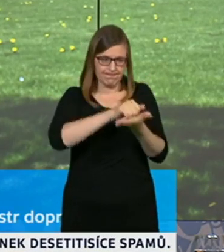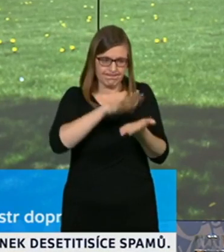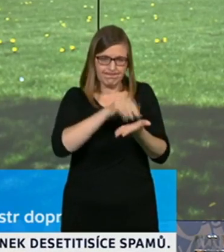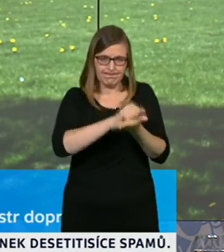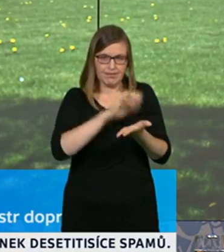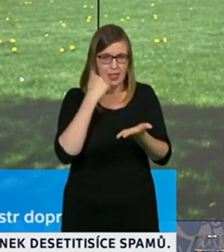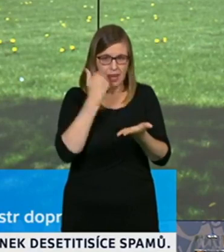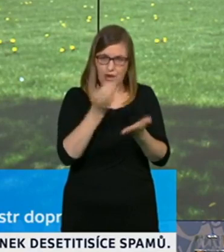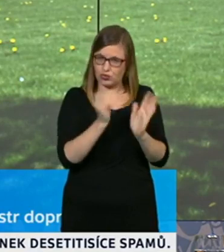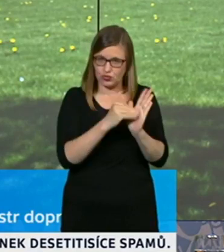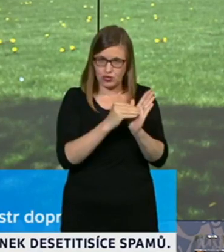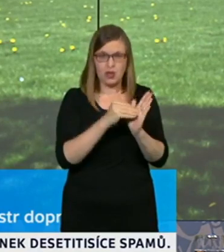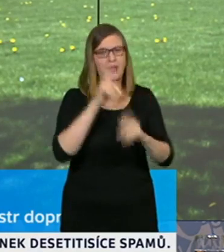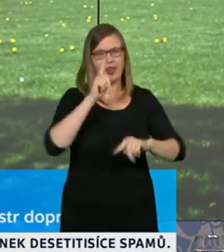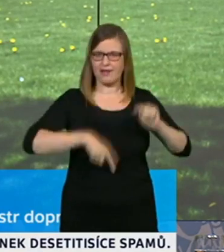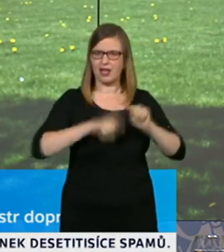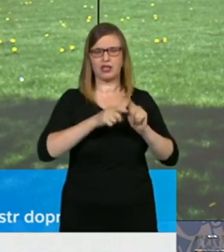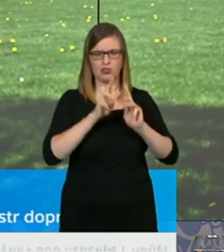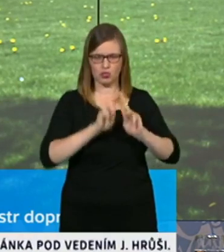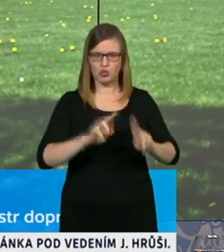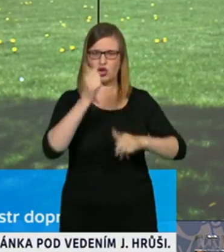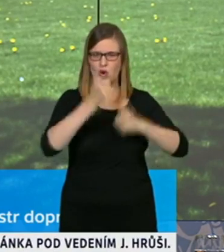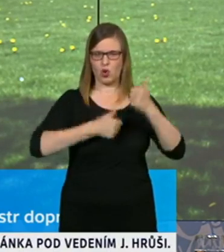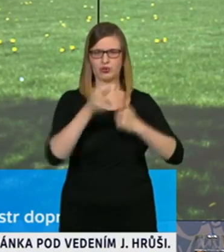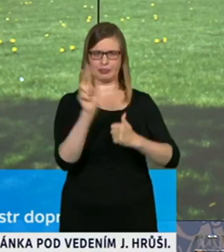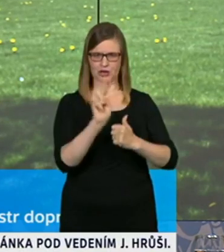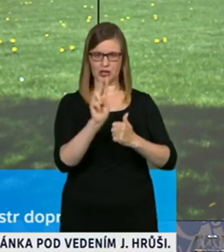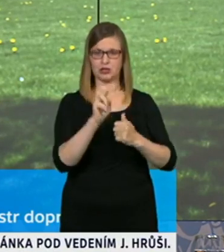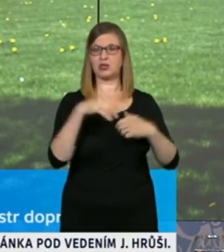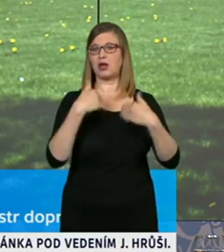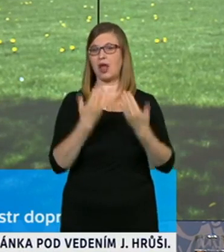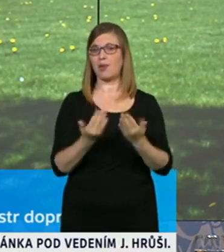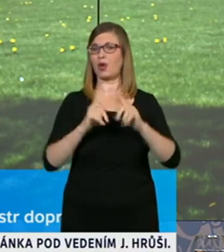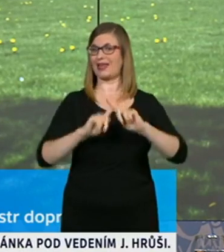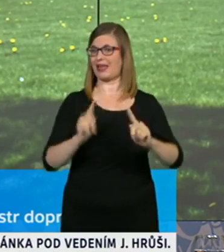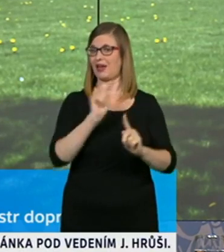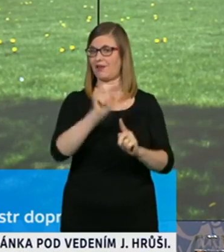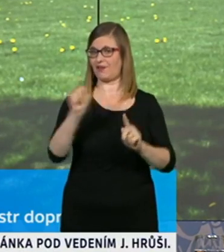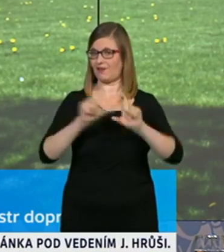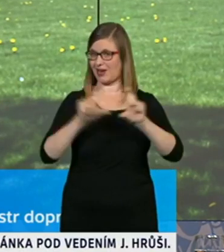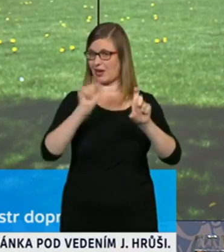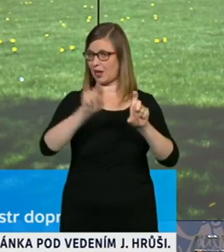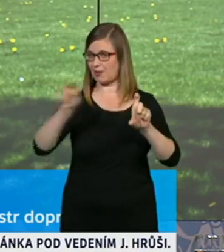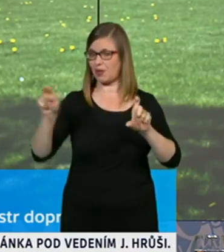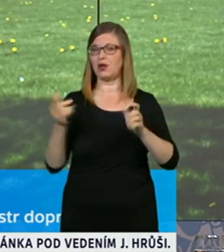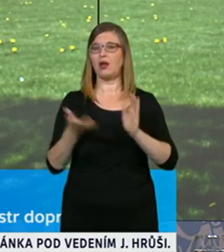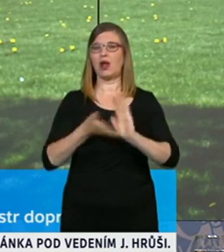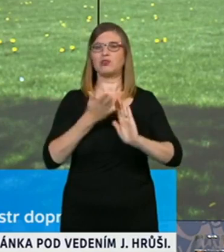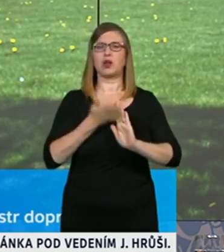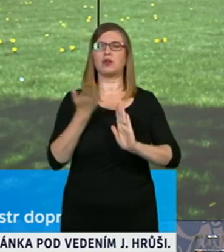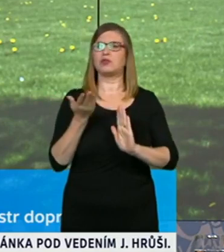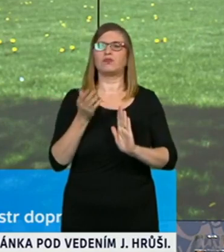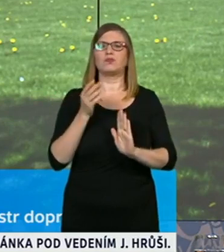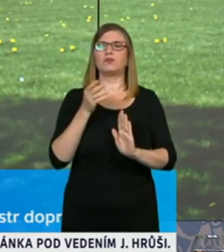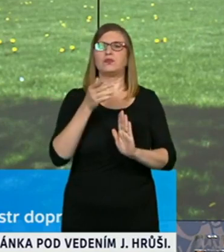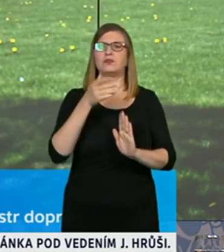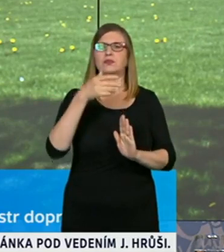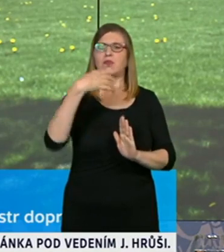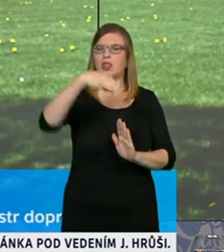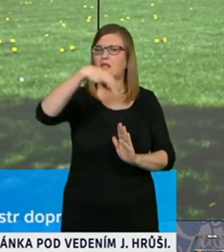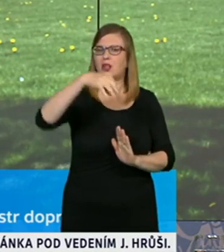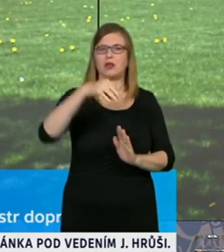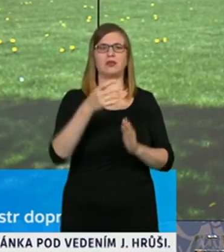prověřovat skutečné majitele vybraných dodavatelů za předpokladu, že se jedná pouze o jediného